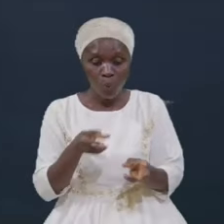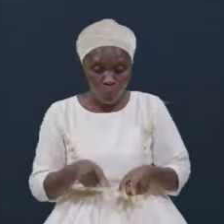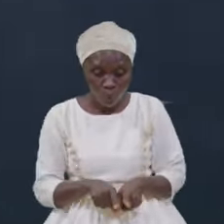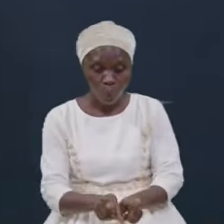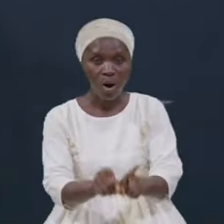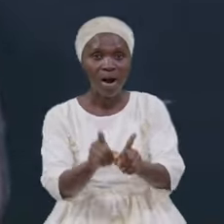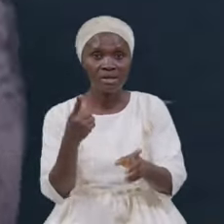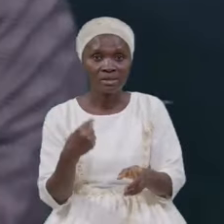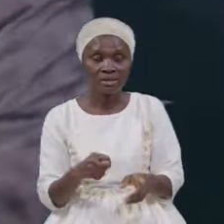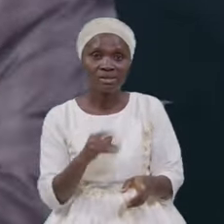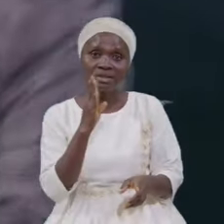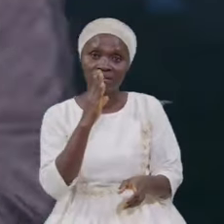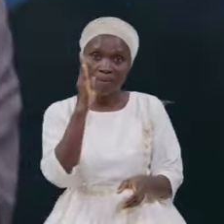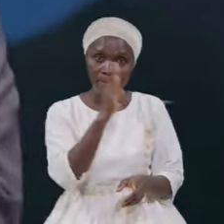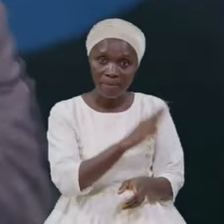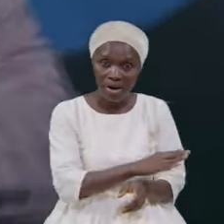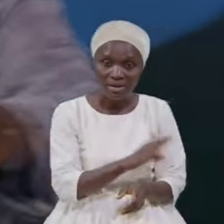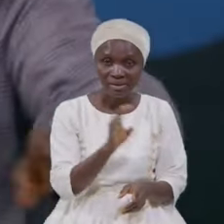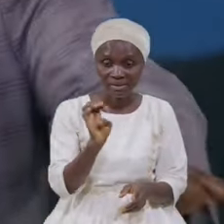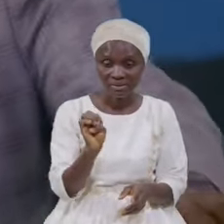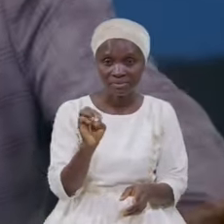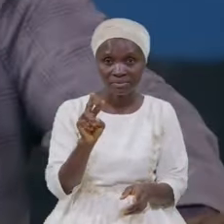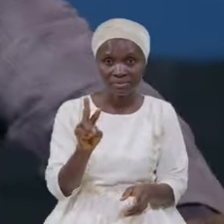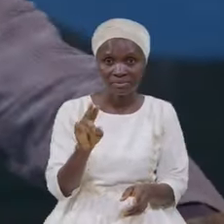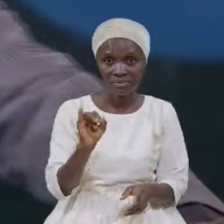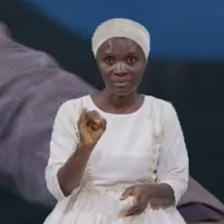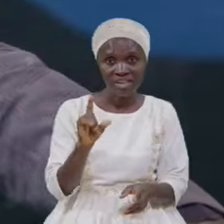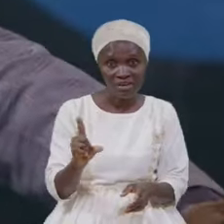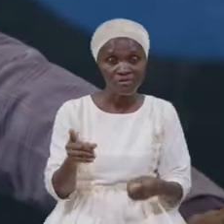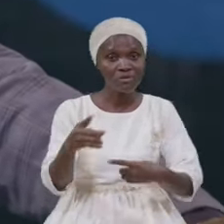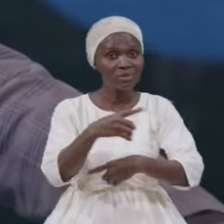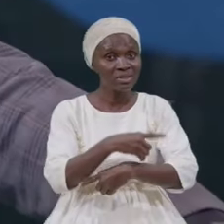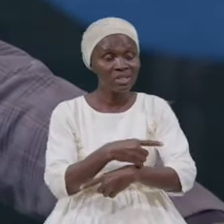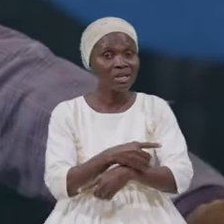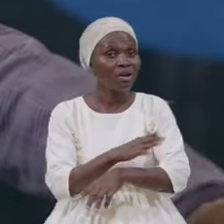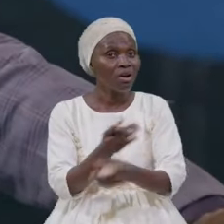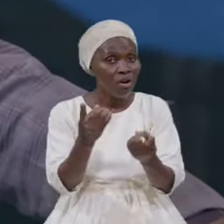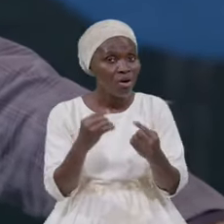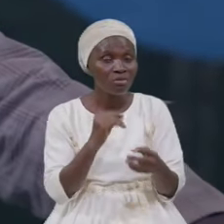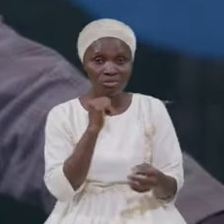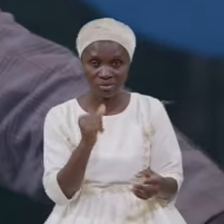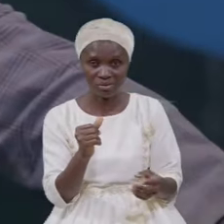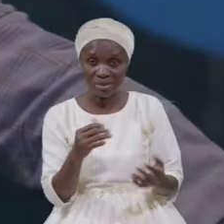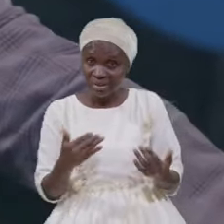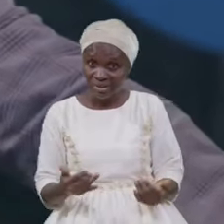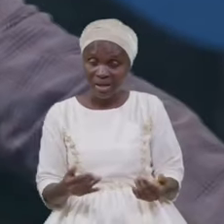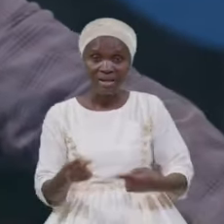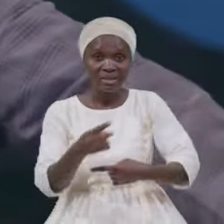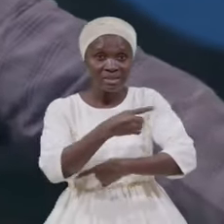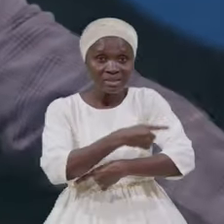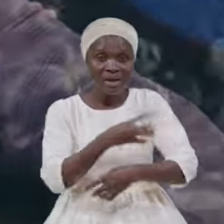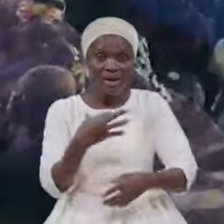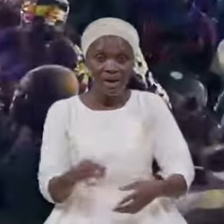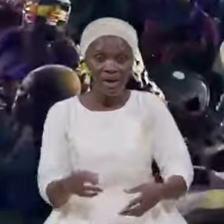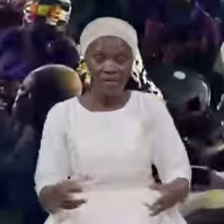Il dit, maintenant, le jour de la réconciliation, le jour de